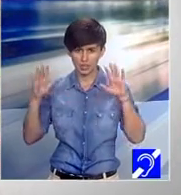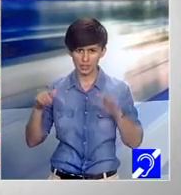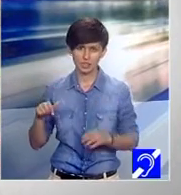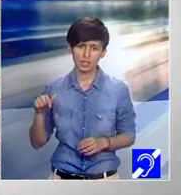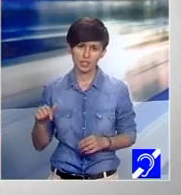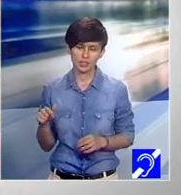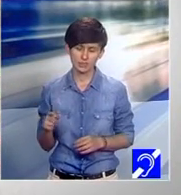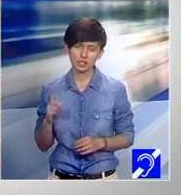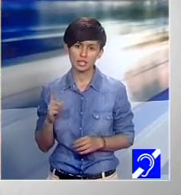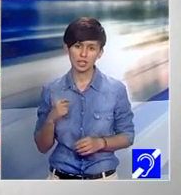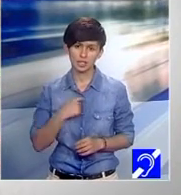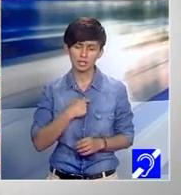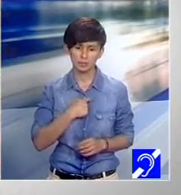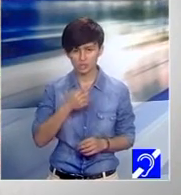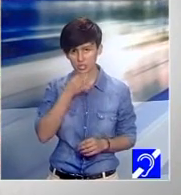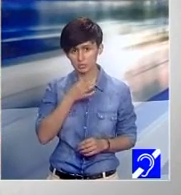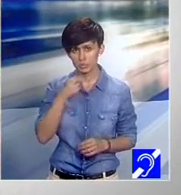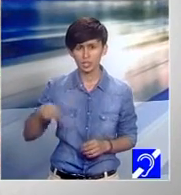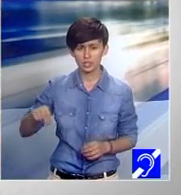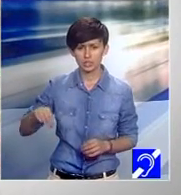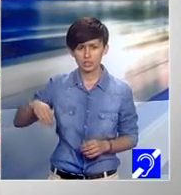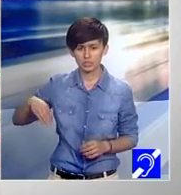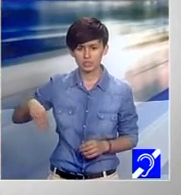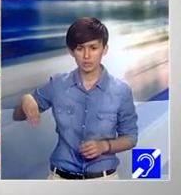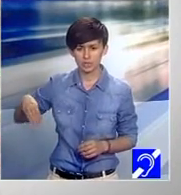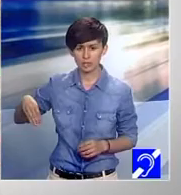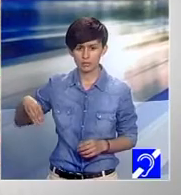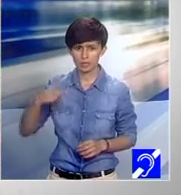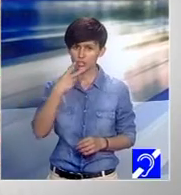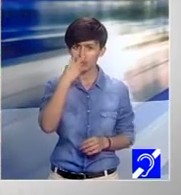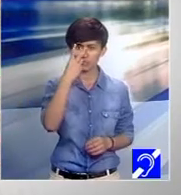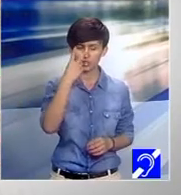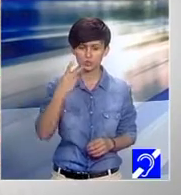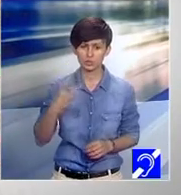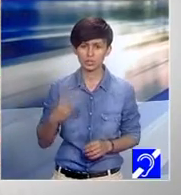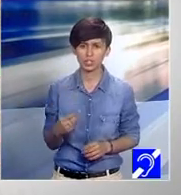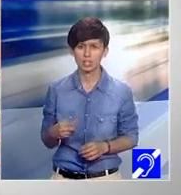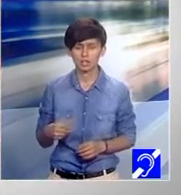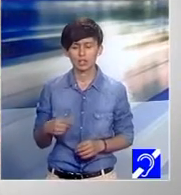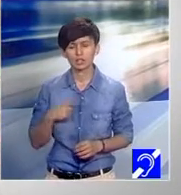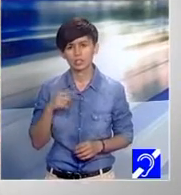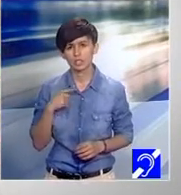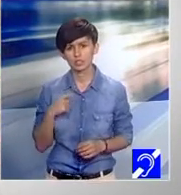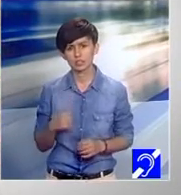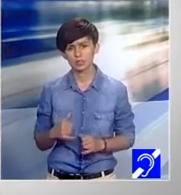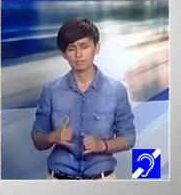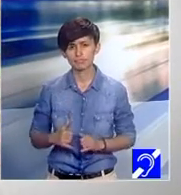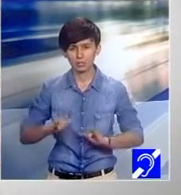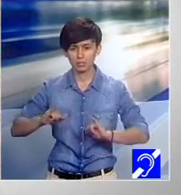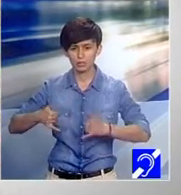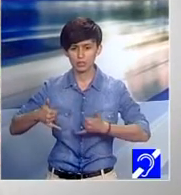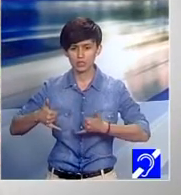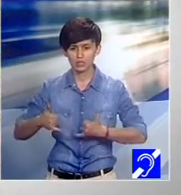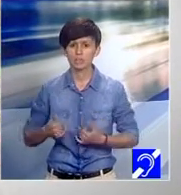este că din județul Maramureș am observat incidența este cea mai mare. Deci în condițiile în care vorbim de 6 cazuri, 10 cazuri, nu